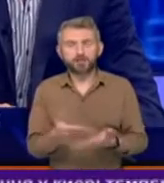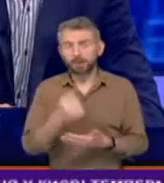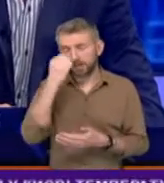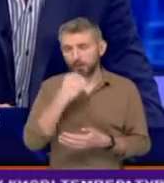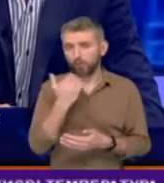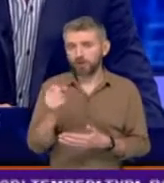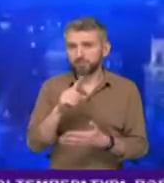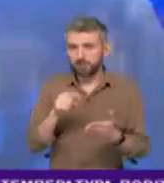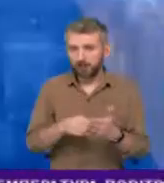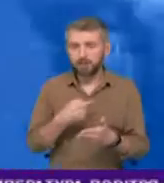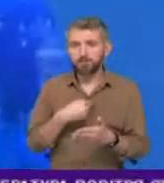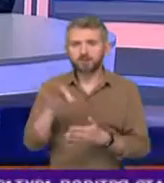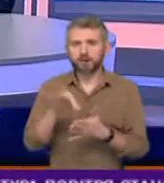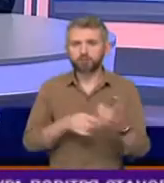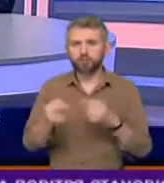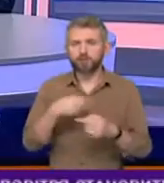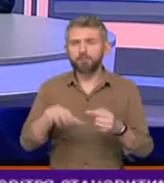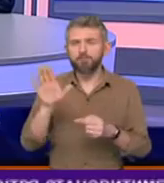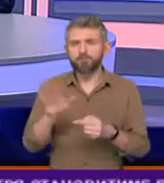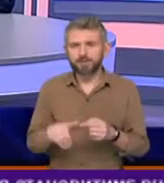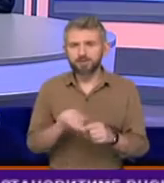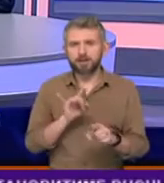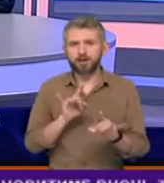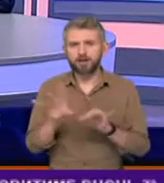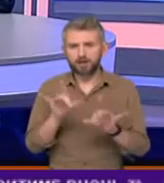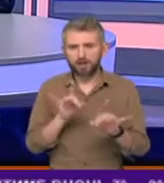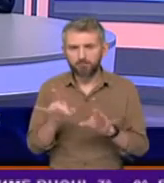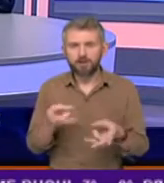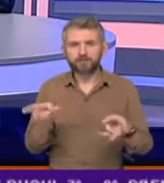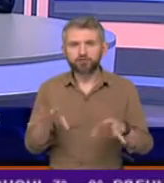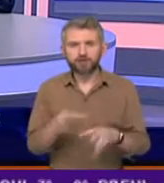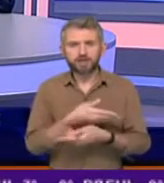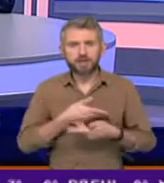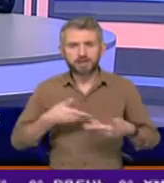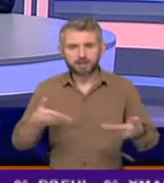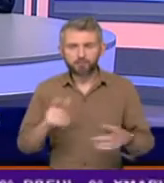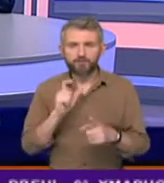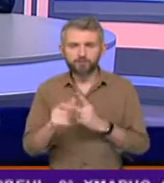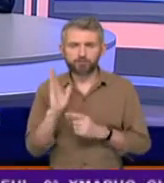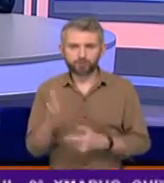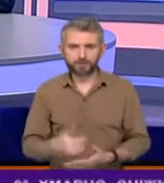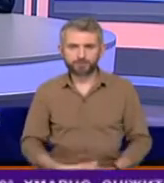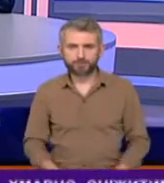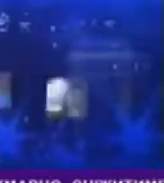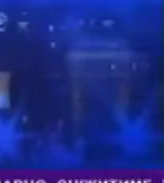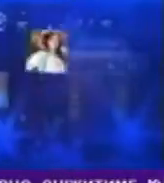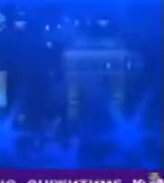ваше запитання. Ми до нього зразу повертаємося після кількох хвилин реклами. Залишайтеся з нами, відповідь зараз буде.